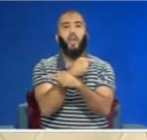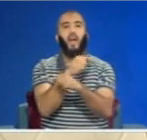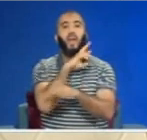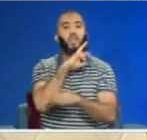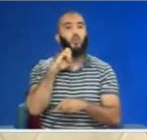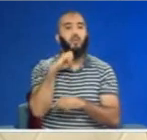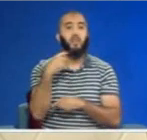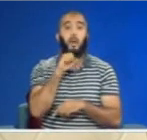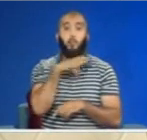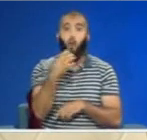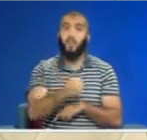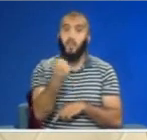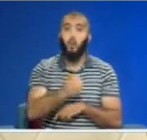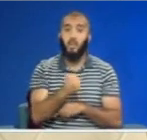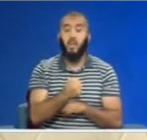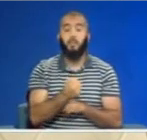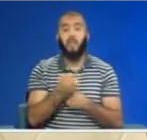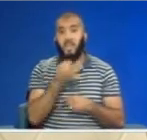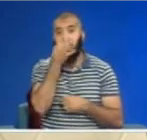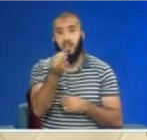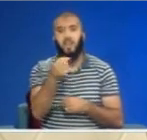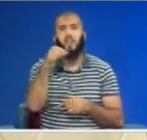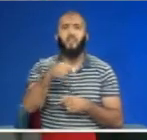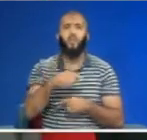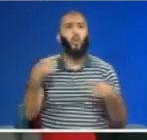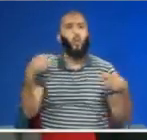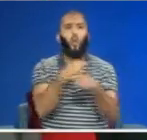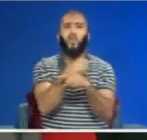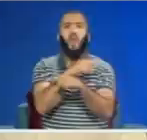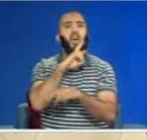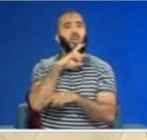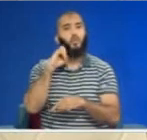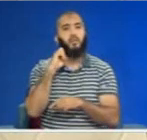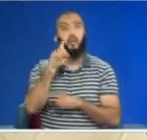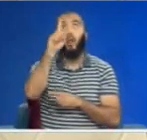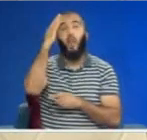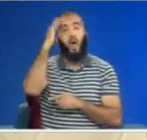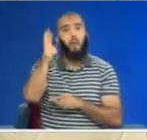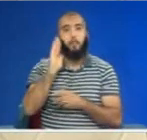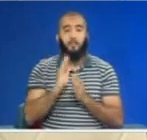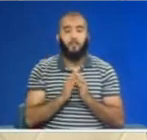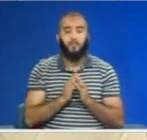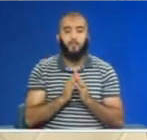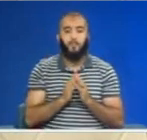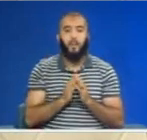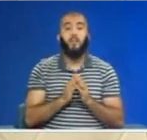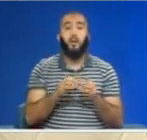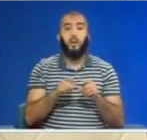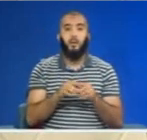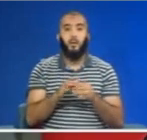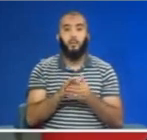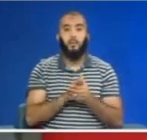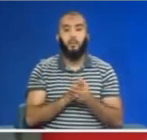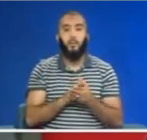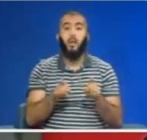خالف ورغب في مخالفة اليهود نخالف اليهود بذلك. هذا هو. بارك الله فيك. وفي محرم أيضا، نعم، محطة